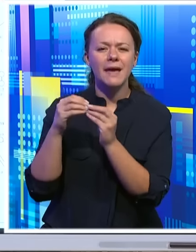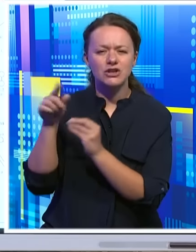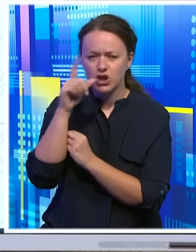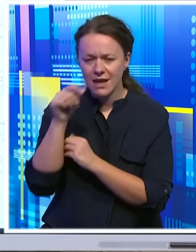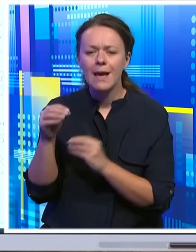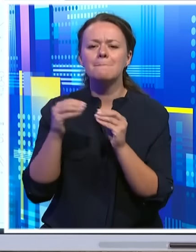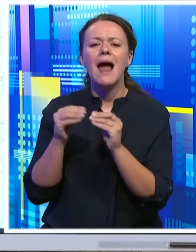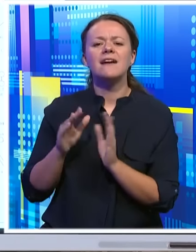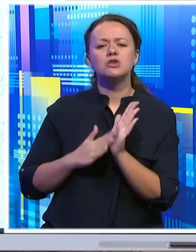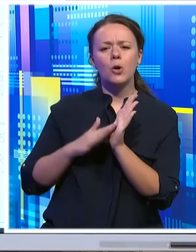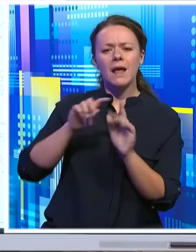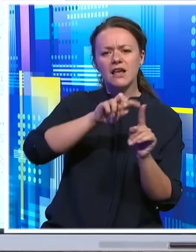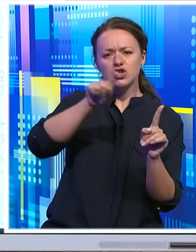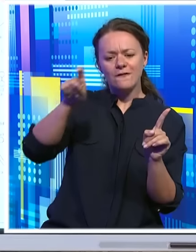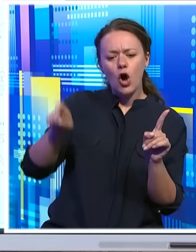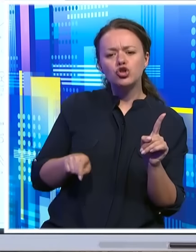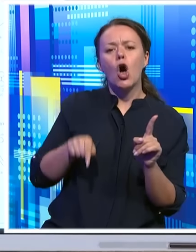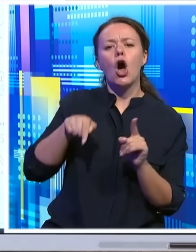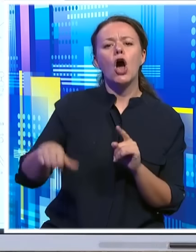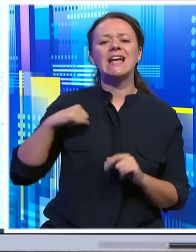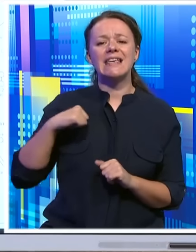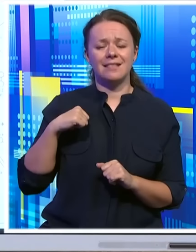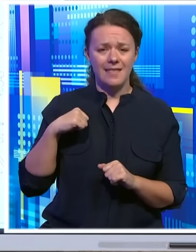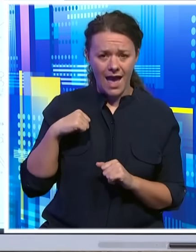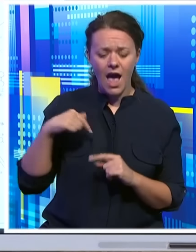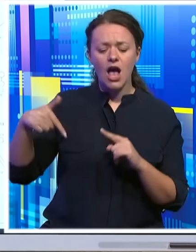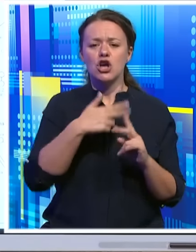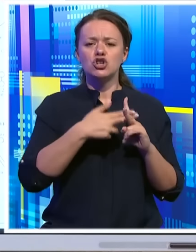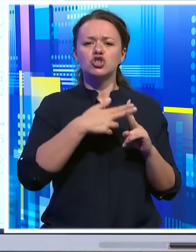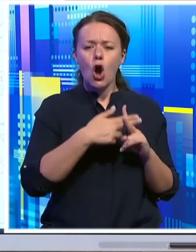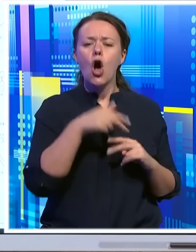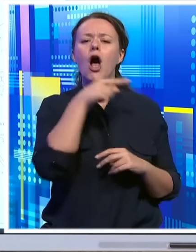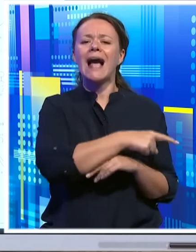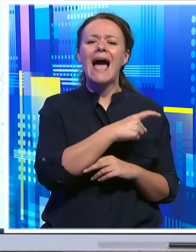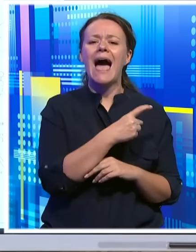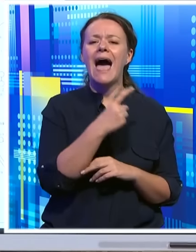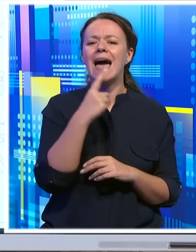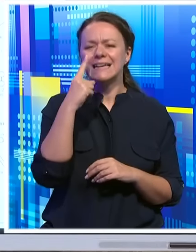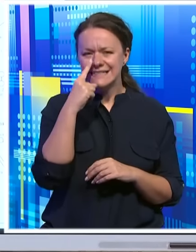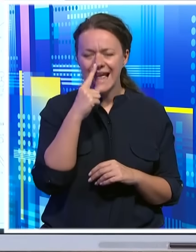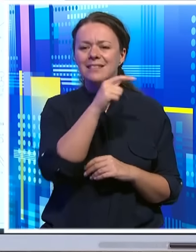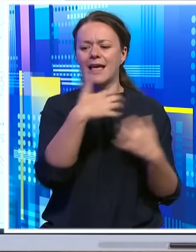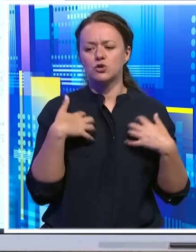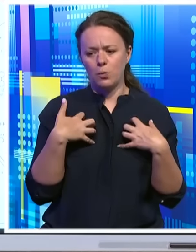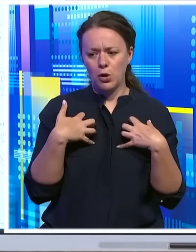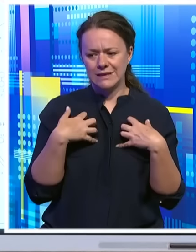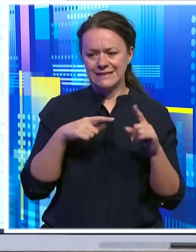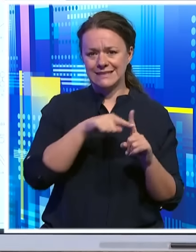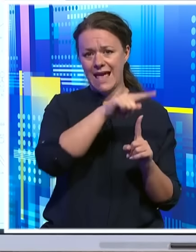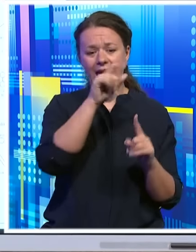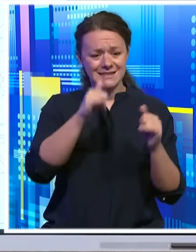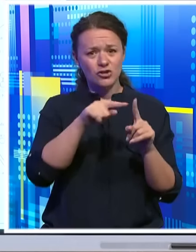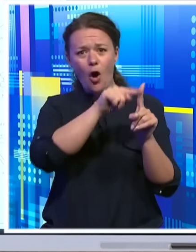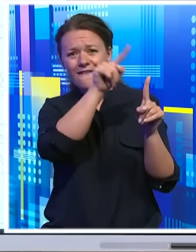Miloševa, produžit ćemo do MSK i Kikinde, do Čoke, Sente i Subotice. Ovaj krak u ovom trenutku sigurno nemamo para da